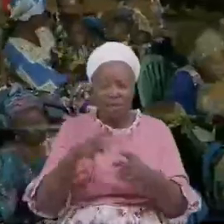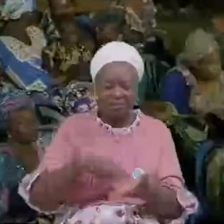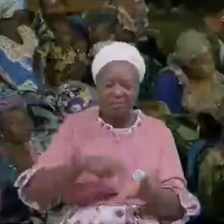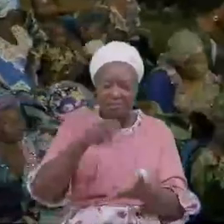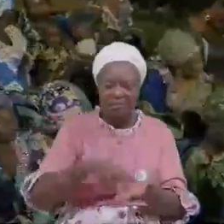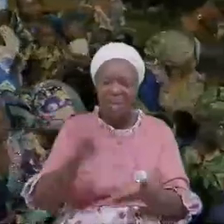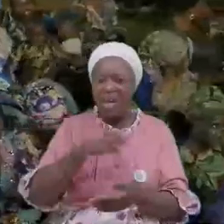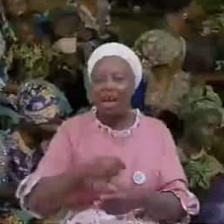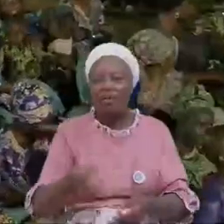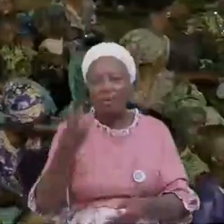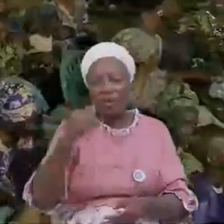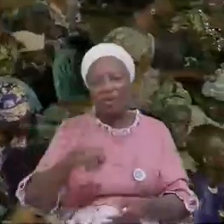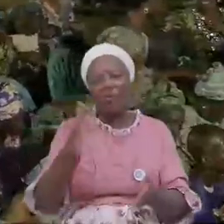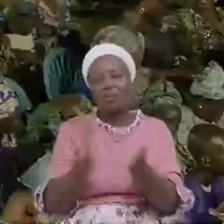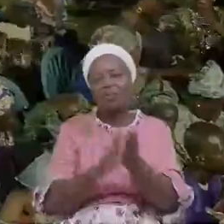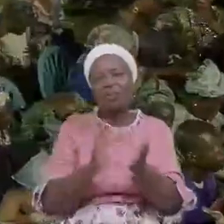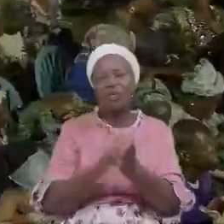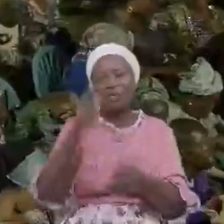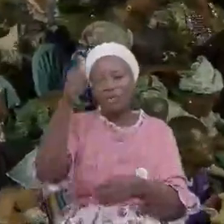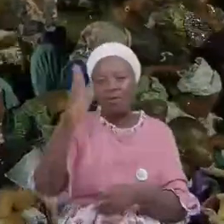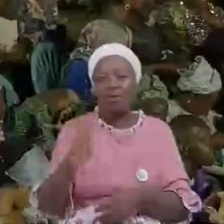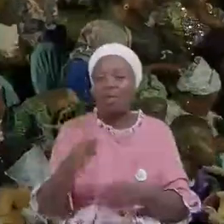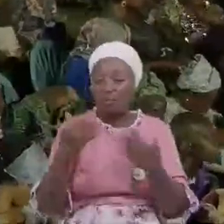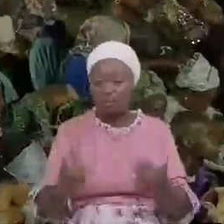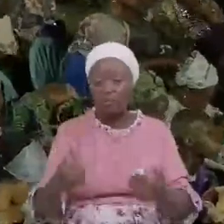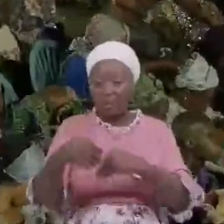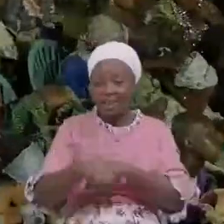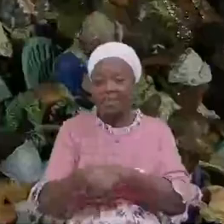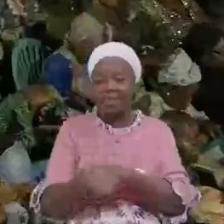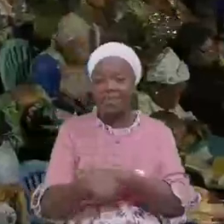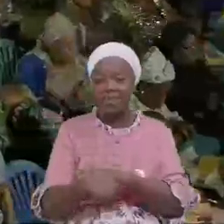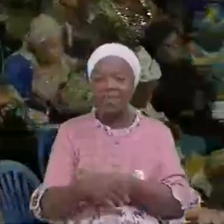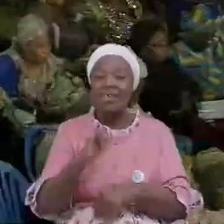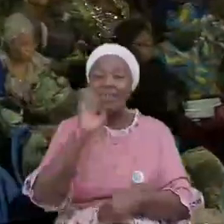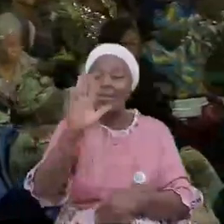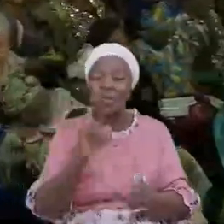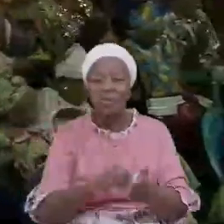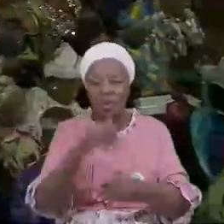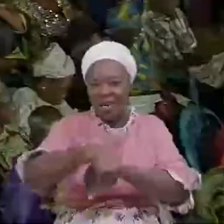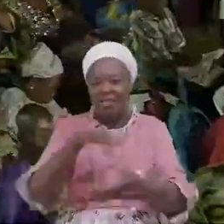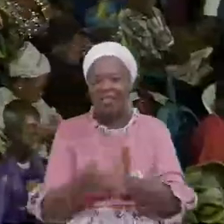il louait Dieu. Ce soir, c'est ta soirée.